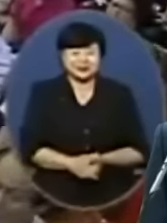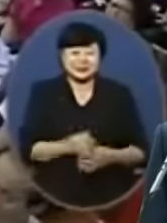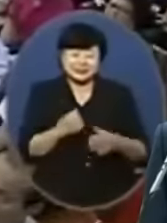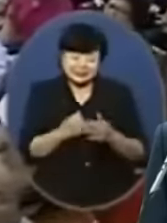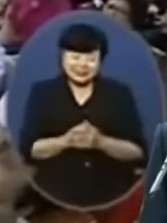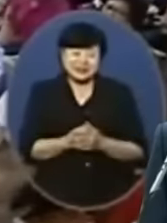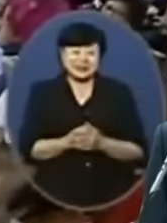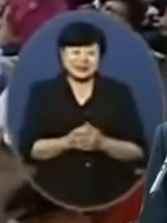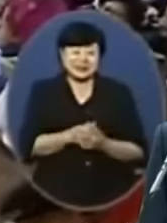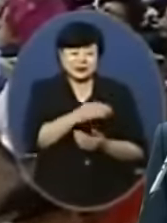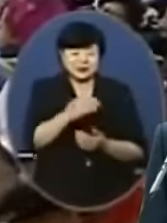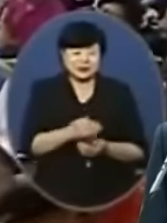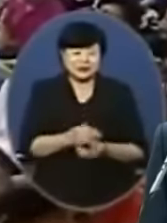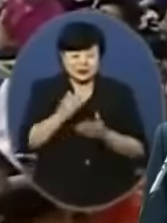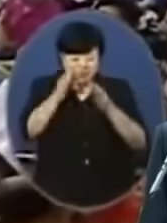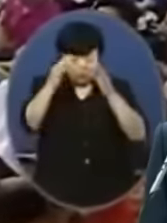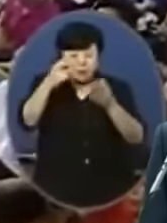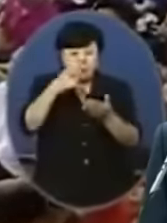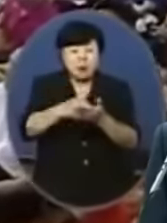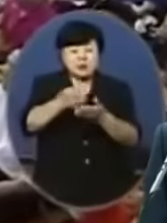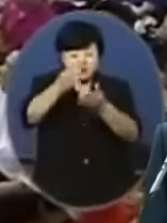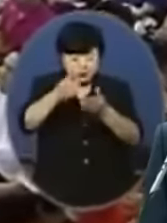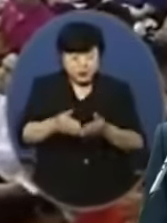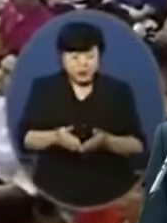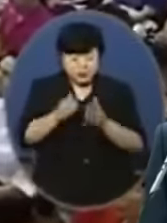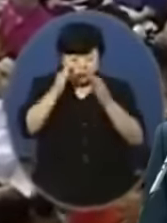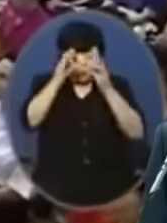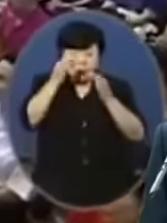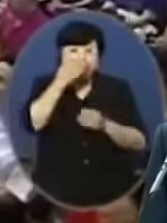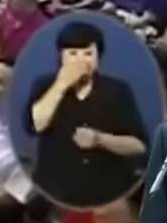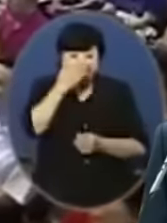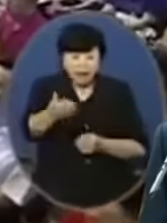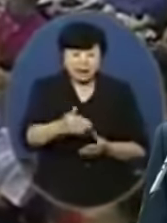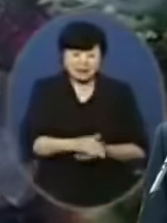그러므로 우리는 바라봄의 법칙을 통해서 바라볼 수 있으니까,